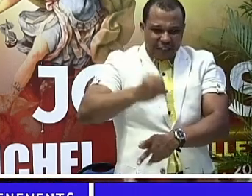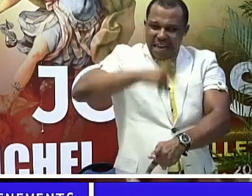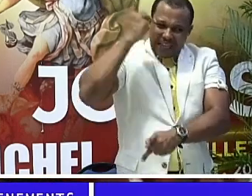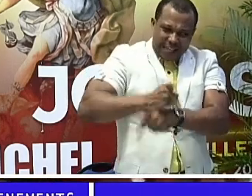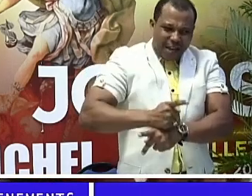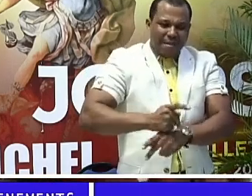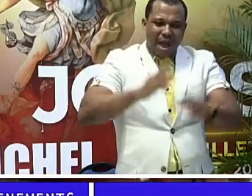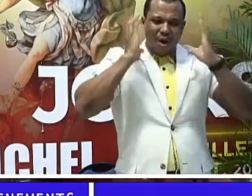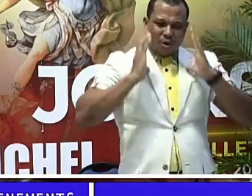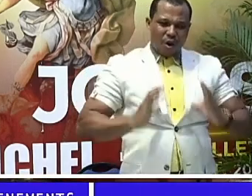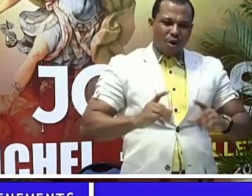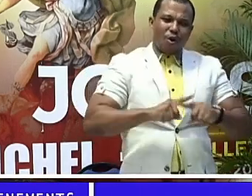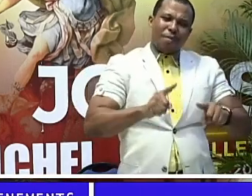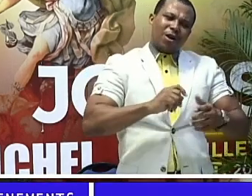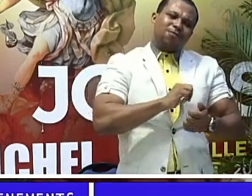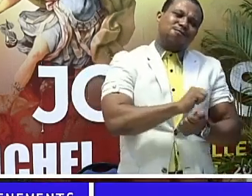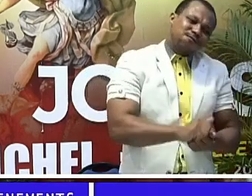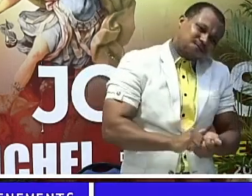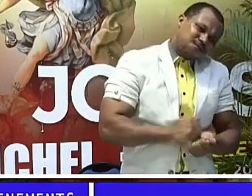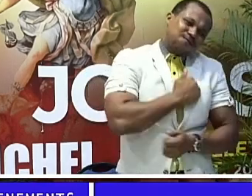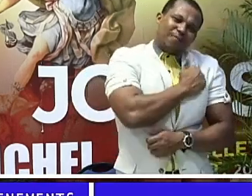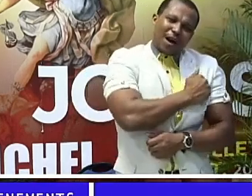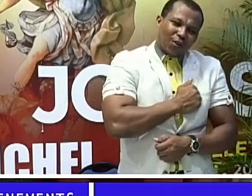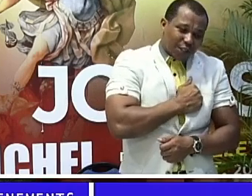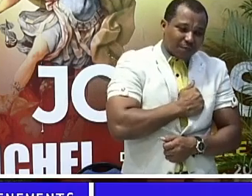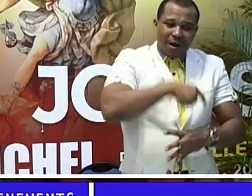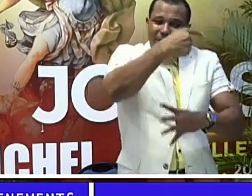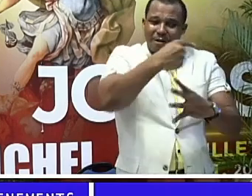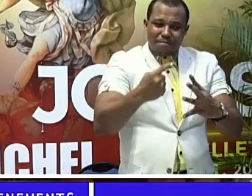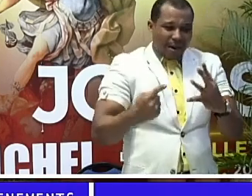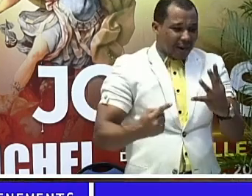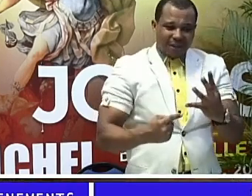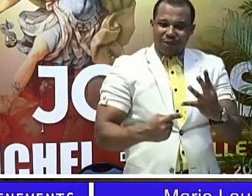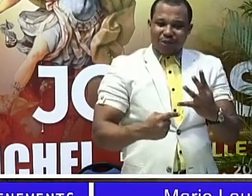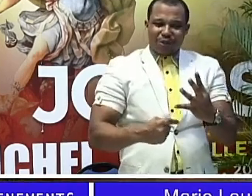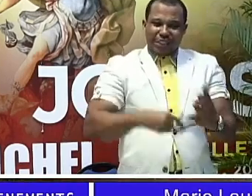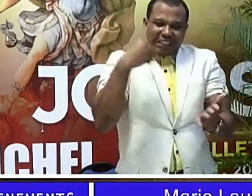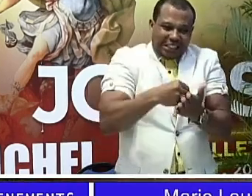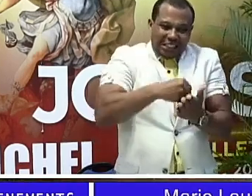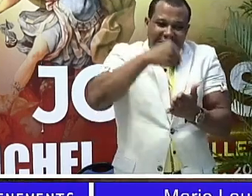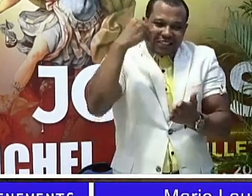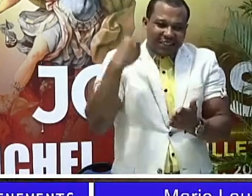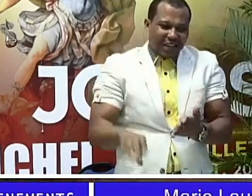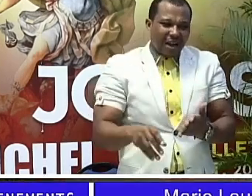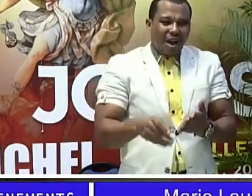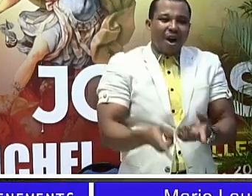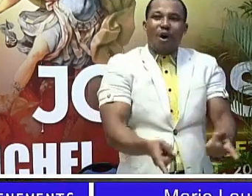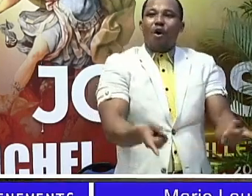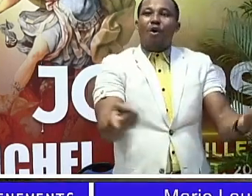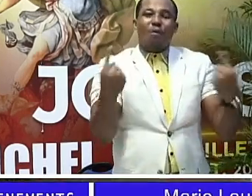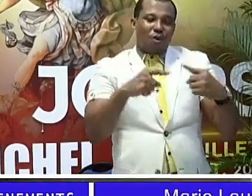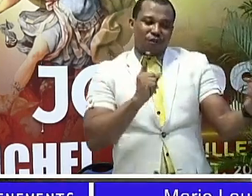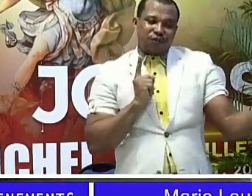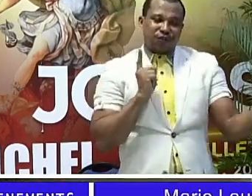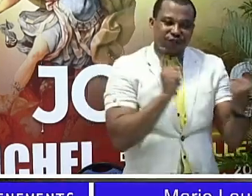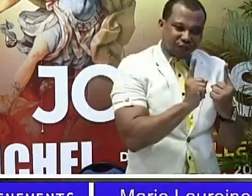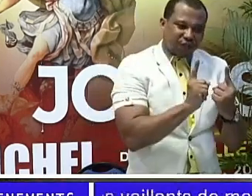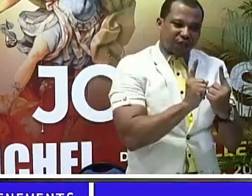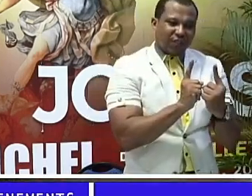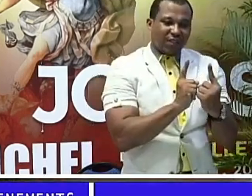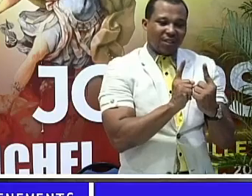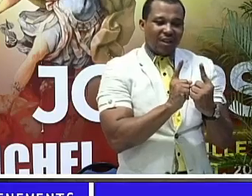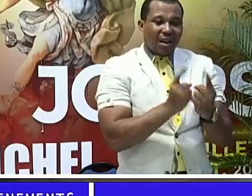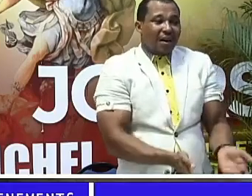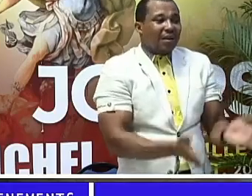malheureusement, misère arrête, c'est vrai. Bagay yo pou marcher, c'est vrai. Yo moun anik vini, li propose ni pot